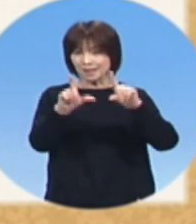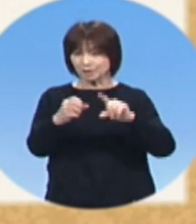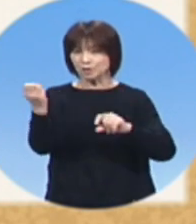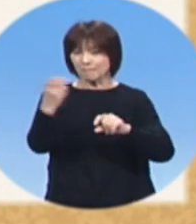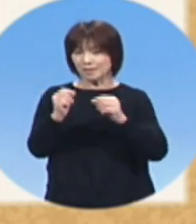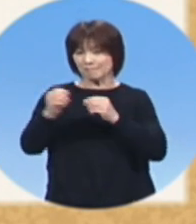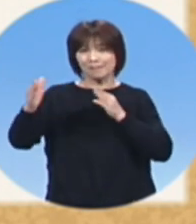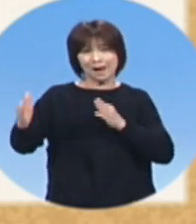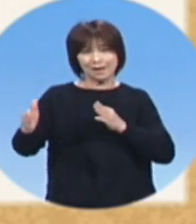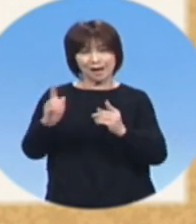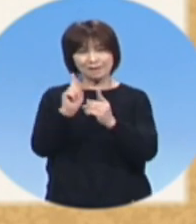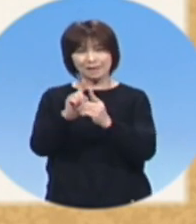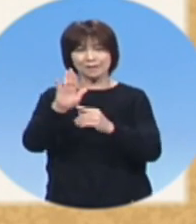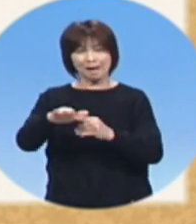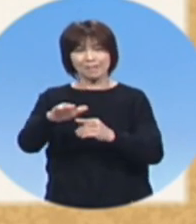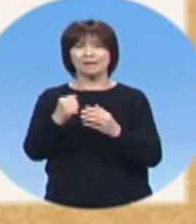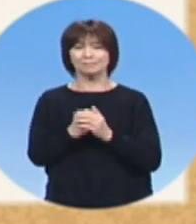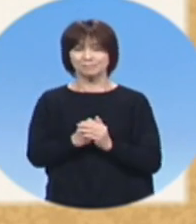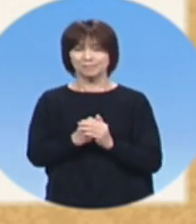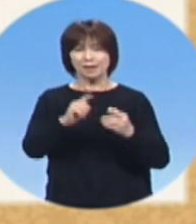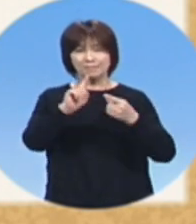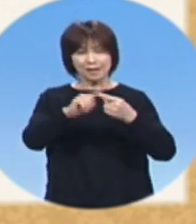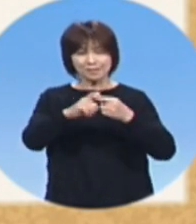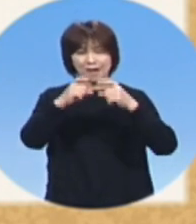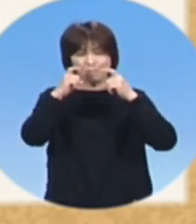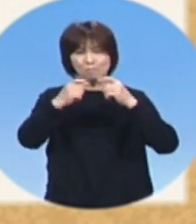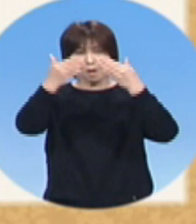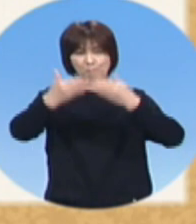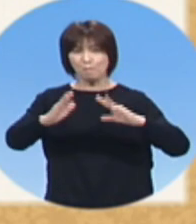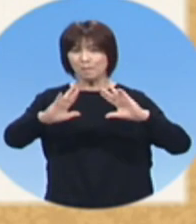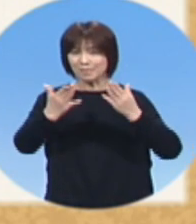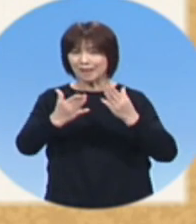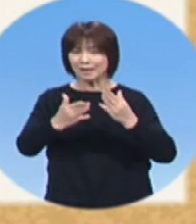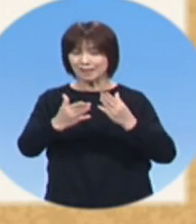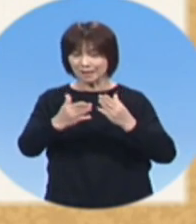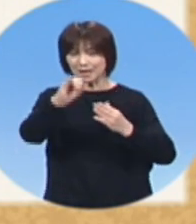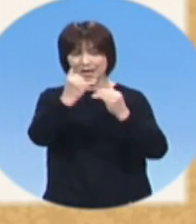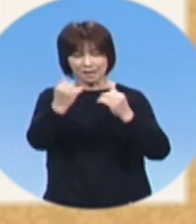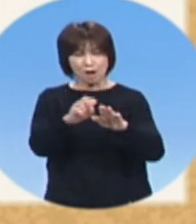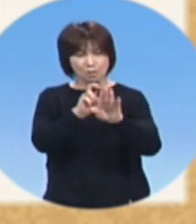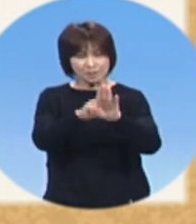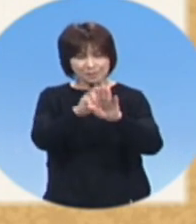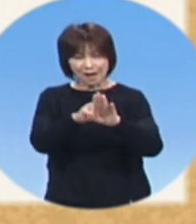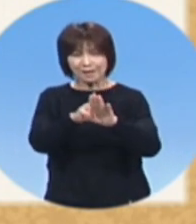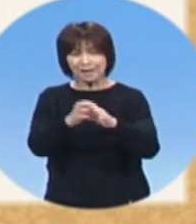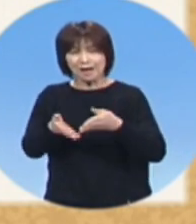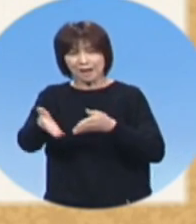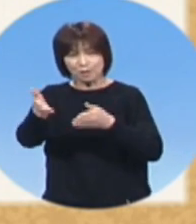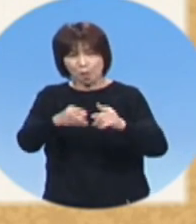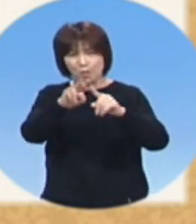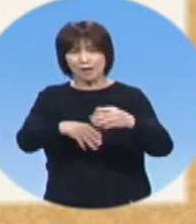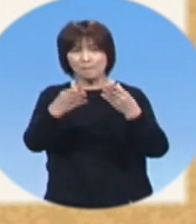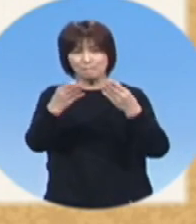いは長期間の接触があった、適切な感染防護なしに患者を診察看護もしくは介